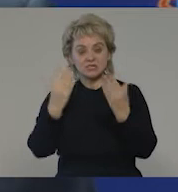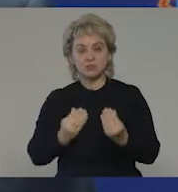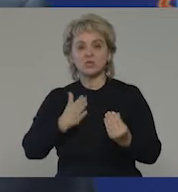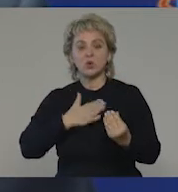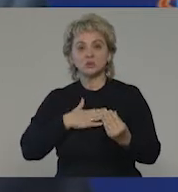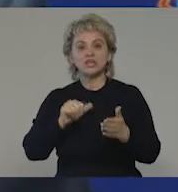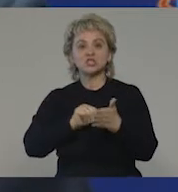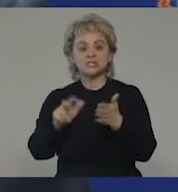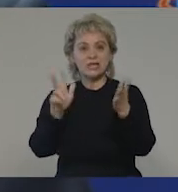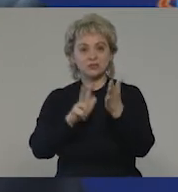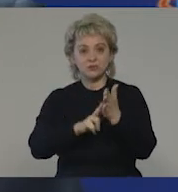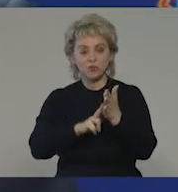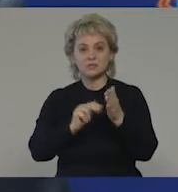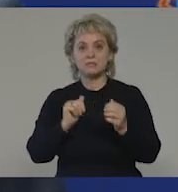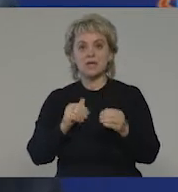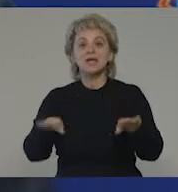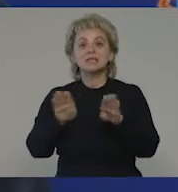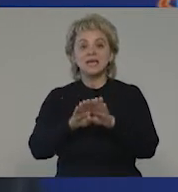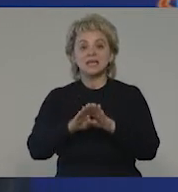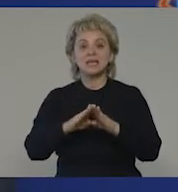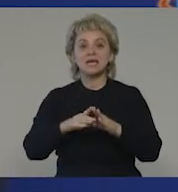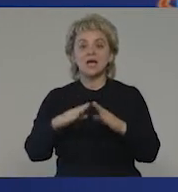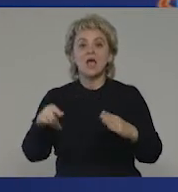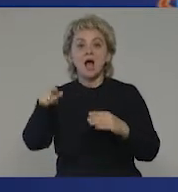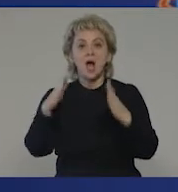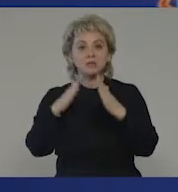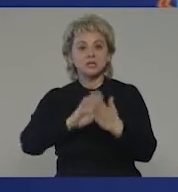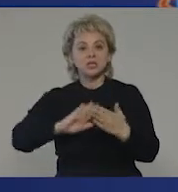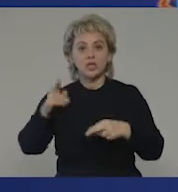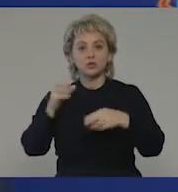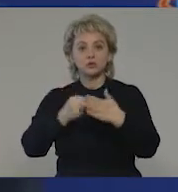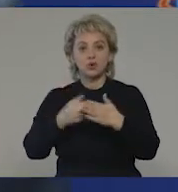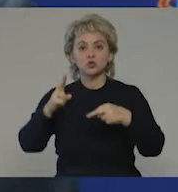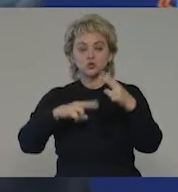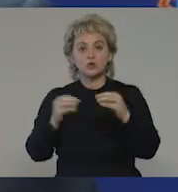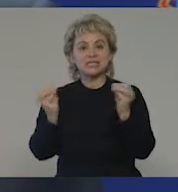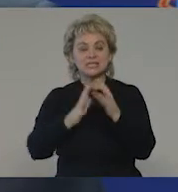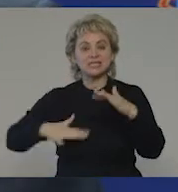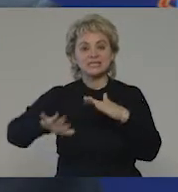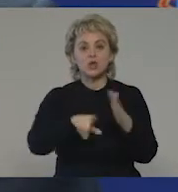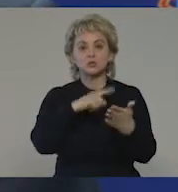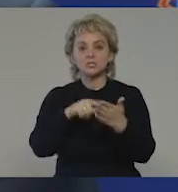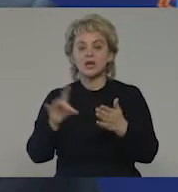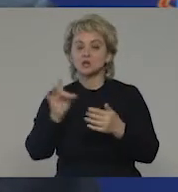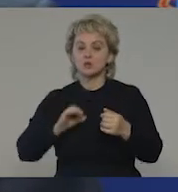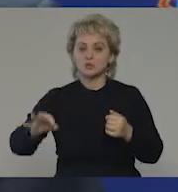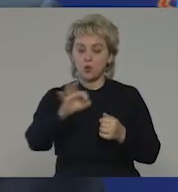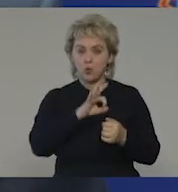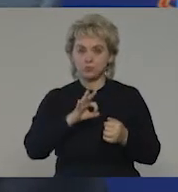нас 68 таких объектов недостроенных на 10 территориях муниципалитета Ростовской